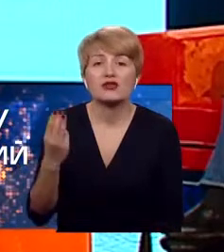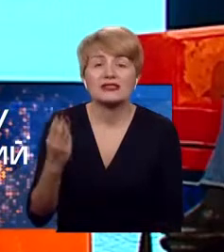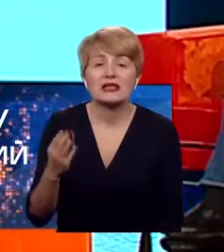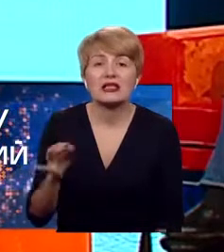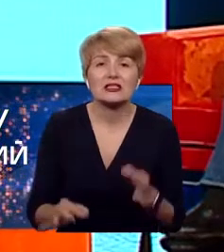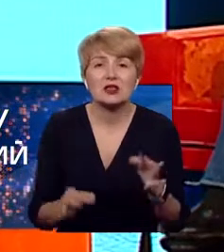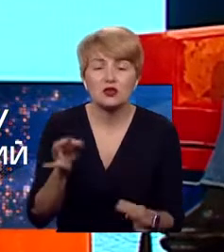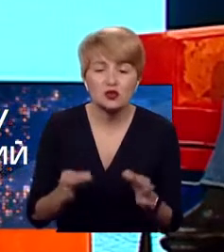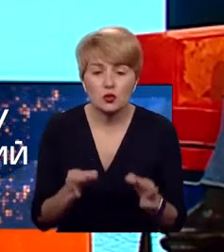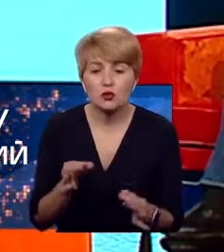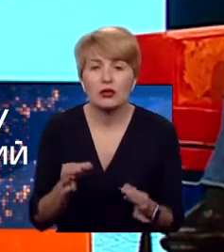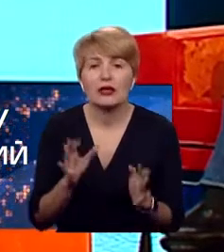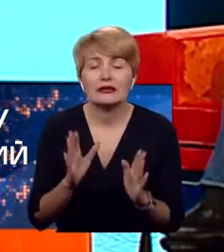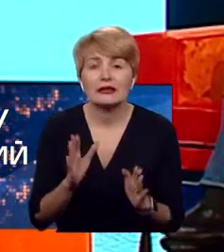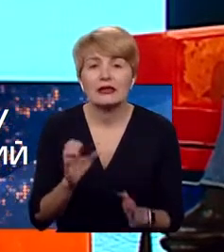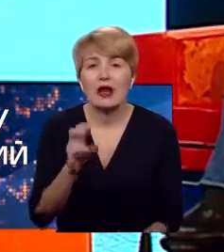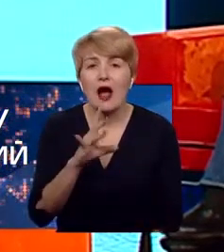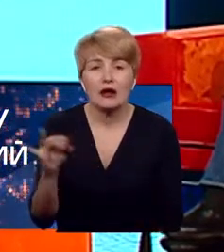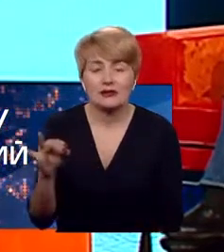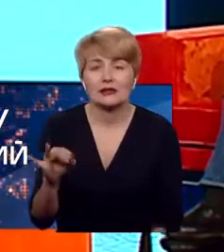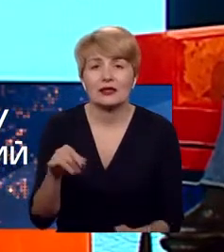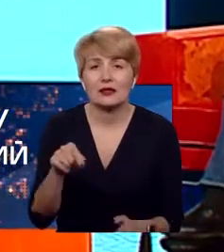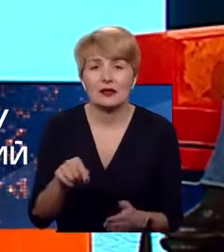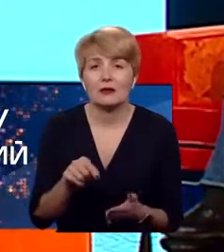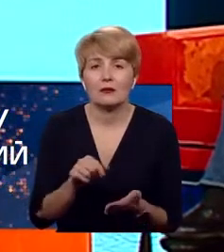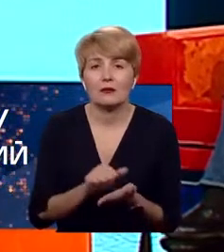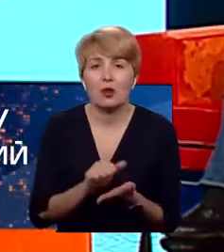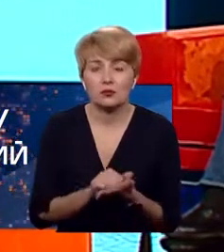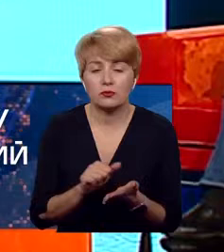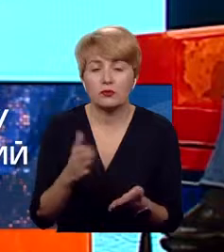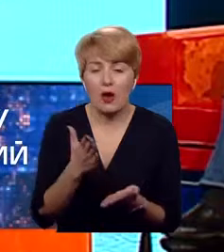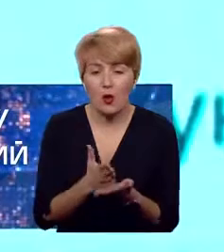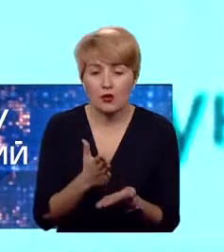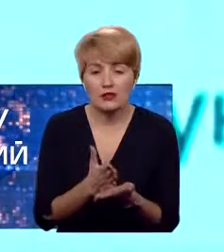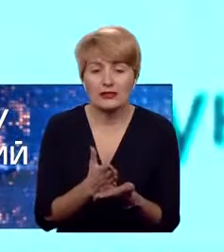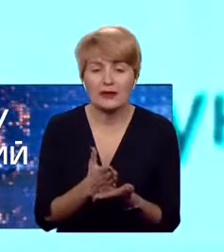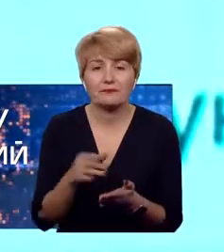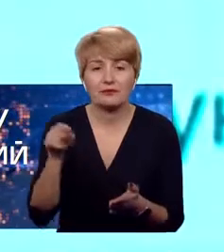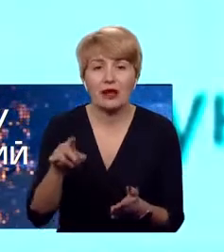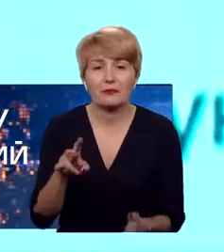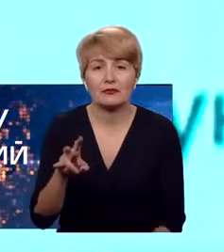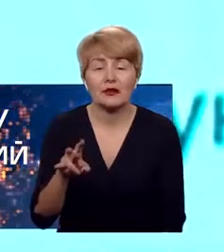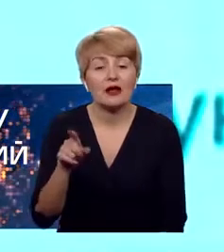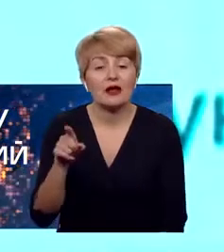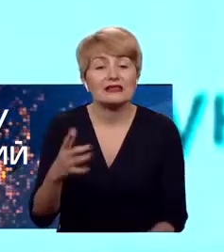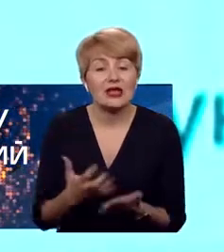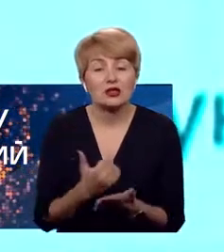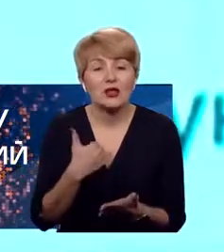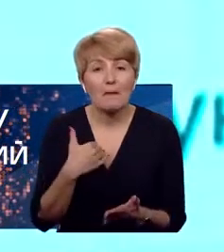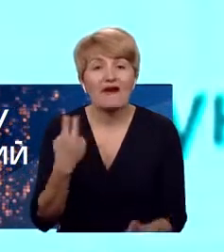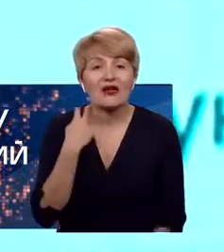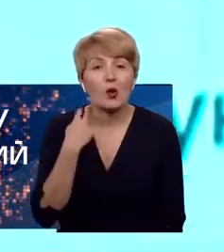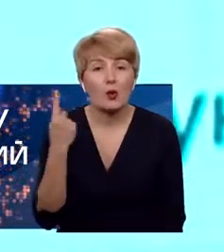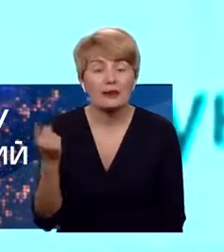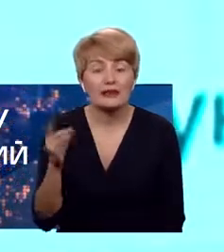що акції «Північного потоку» знаходяться в документарній формі не на території Швейцарії, все, що він сказав. А знайшли ми їх в